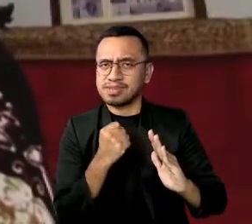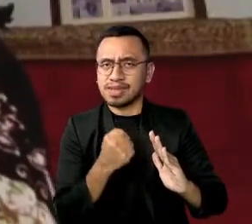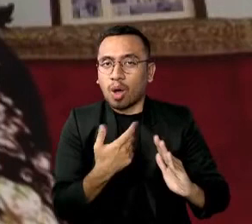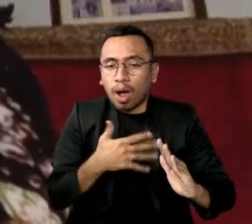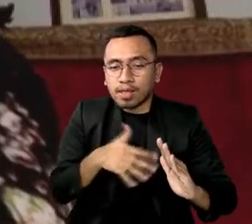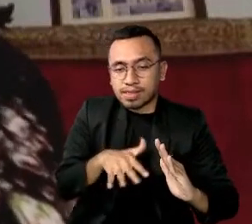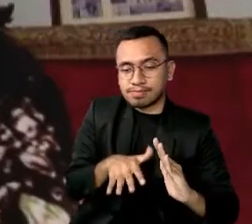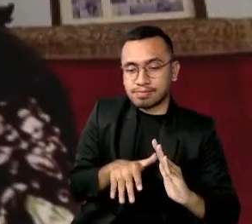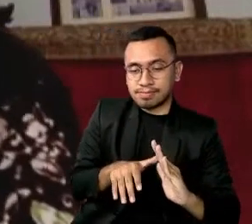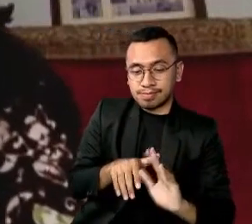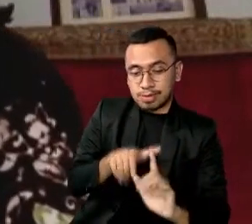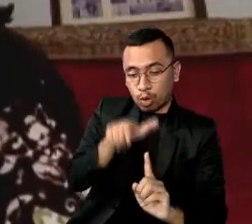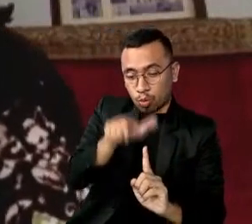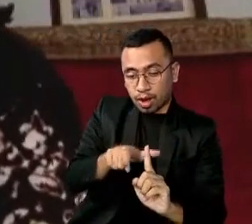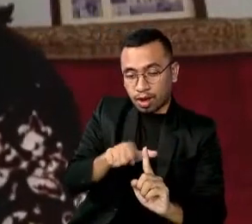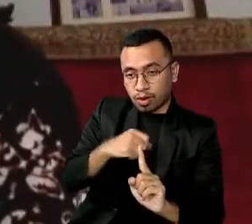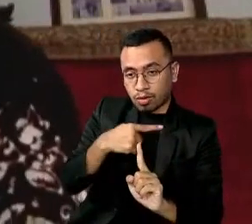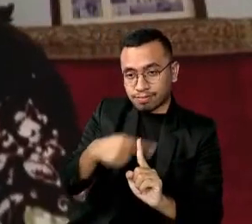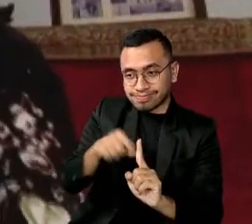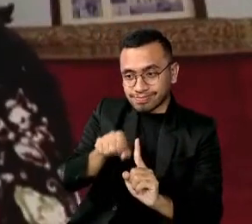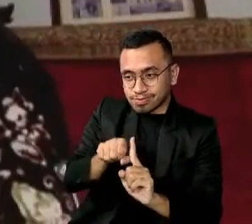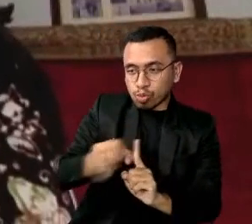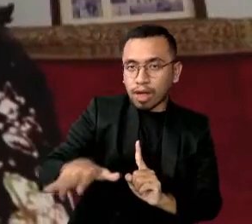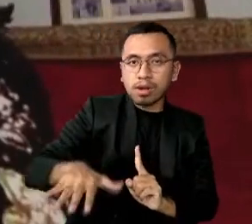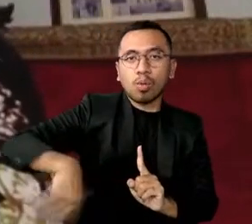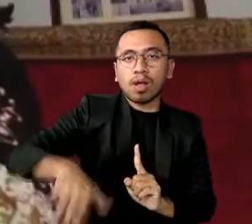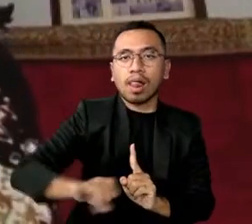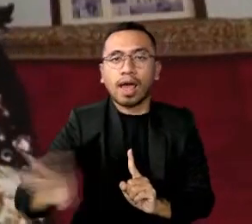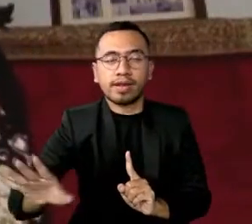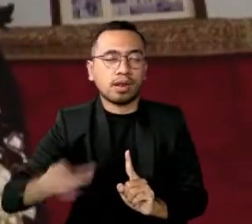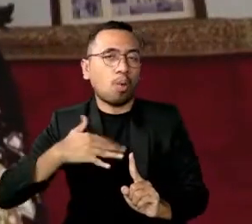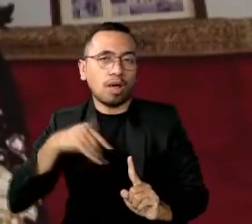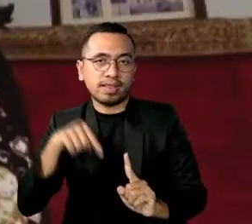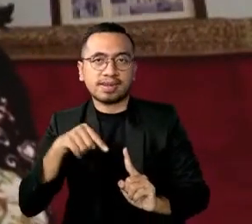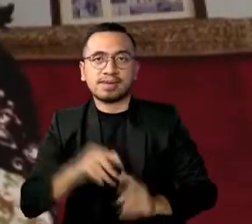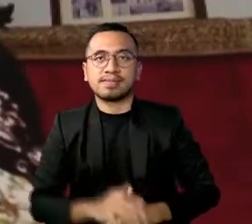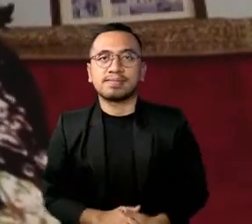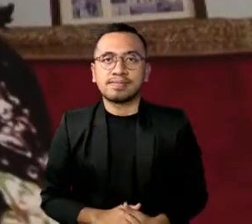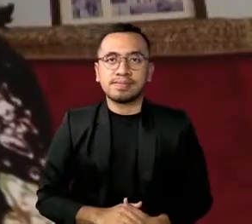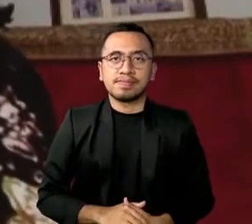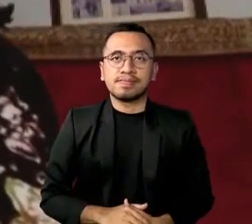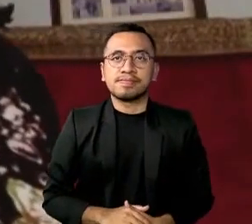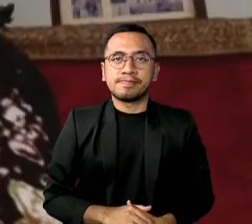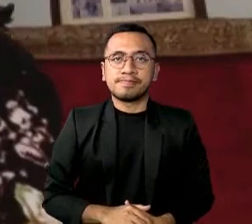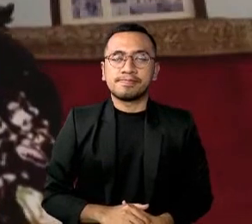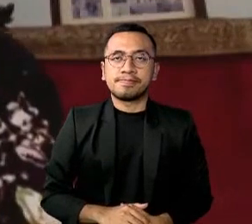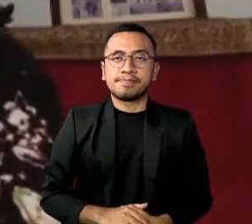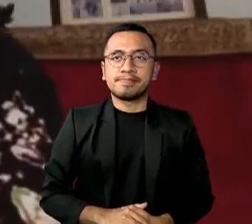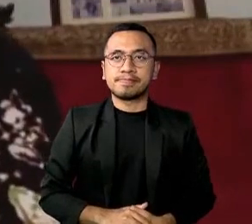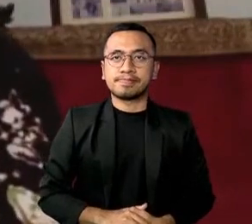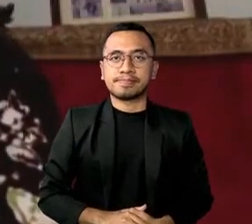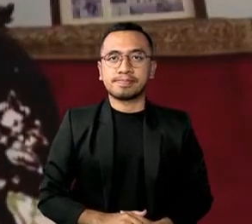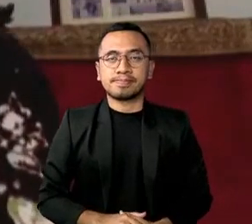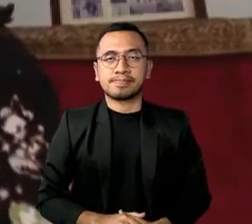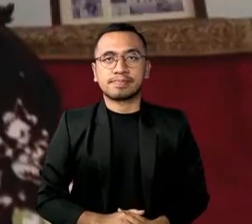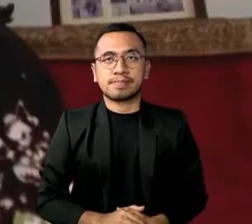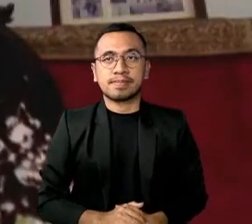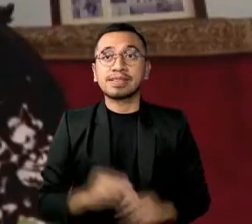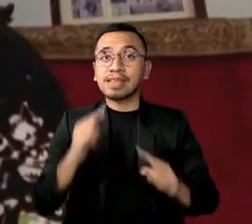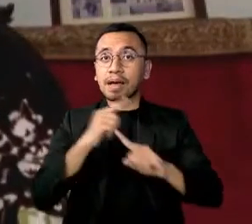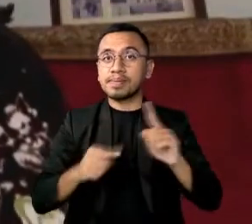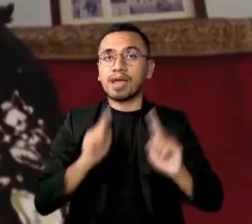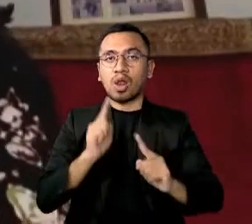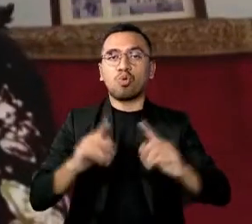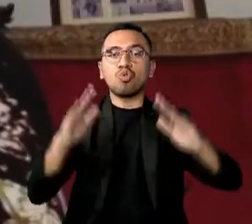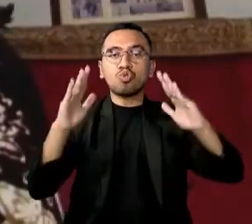mengakibatkan dia terus menularkan ke yang lain justru menular ya Tapi tetap sepanjang masa sepanjang rumahnya